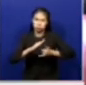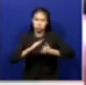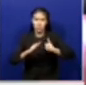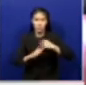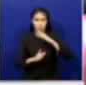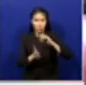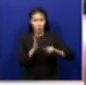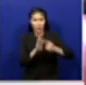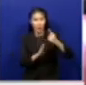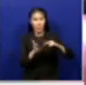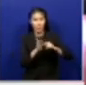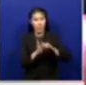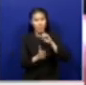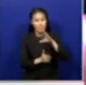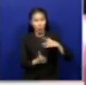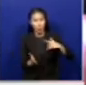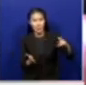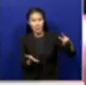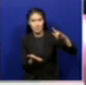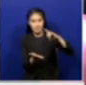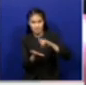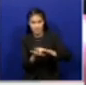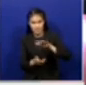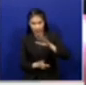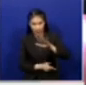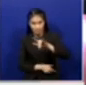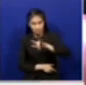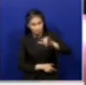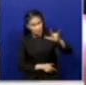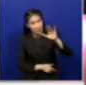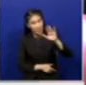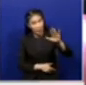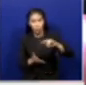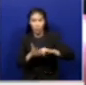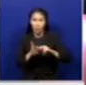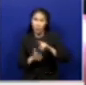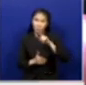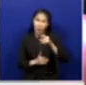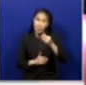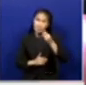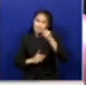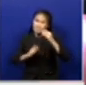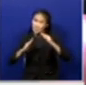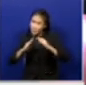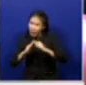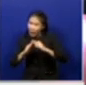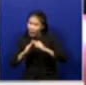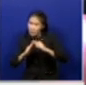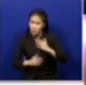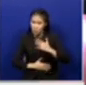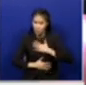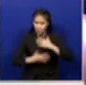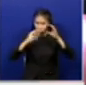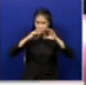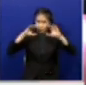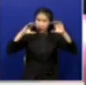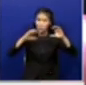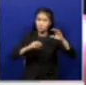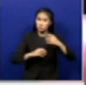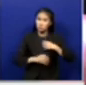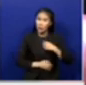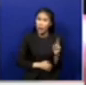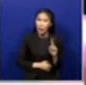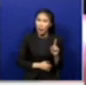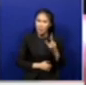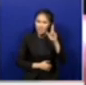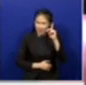ามบินการกักตัวเป็นสิ่งที่ทุกคนตั้งคำถามกักตัวที่บ้านหรือกักตัวที่สถานที่ของราชการเคยมีข่